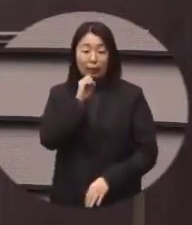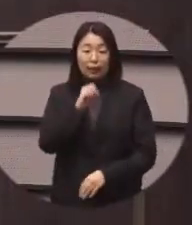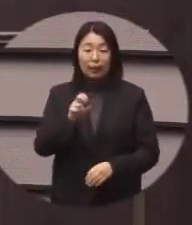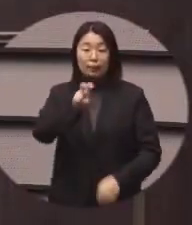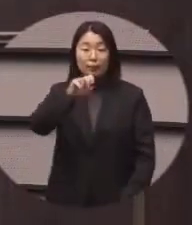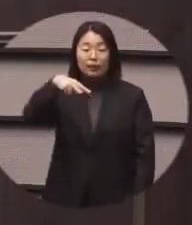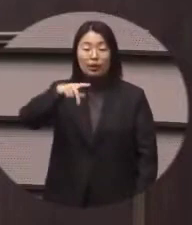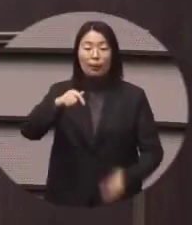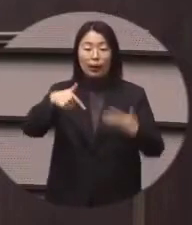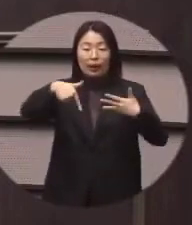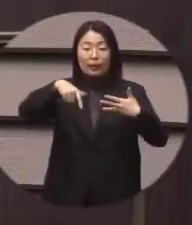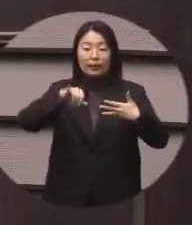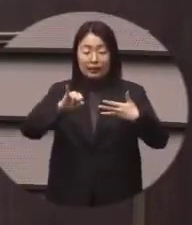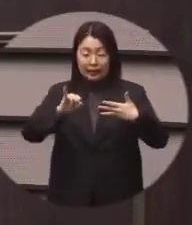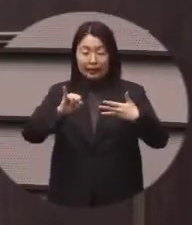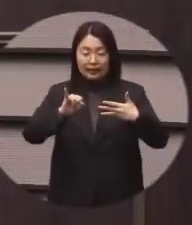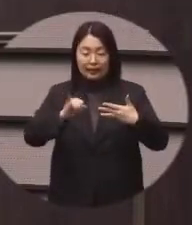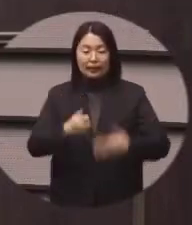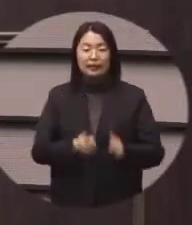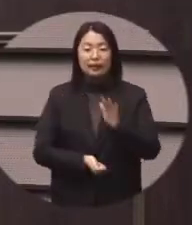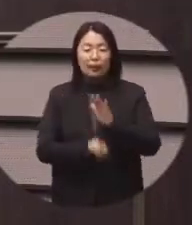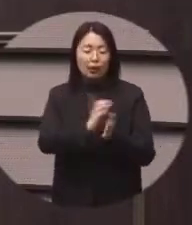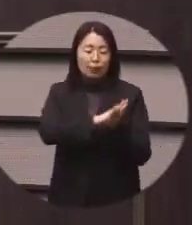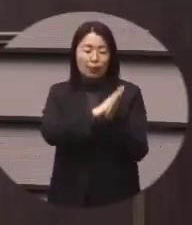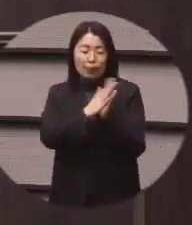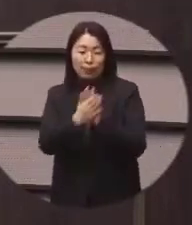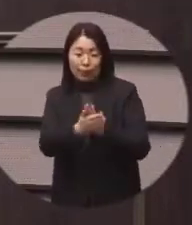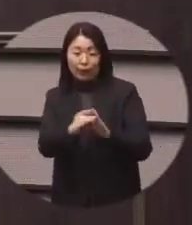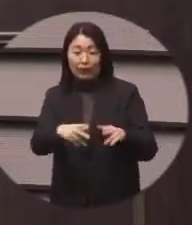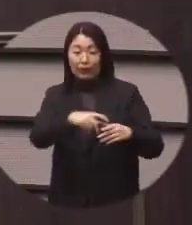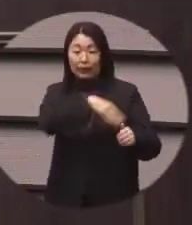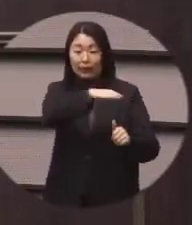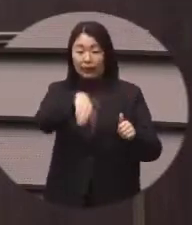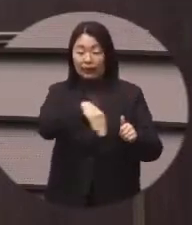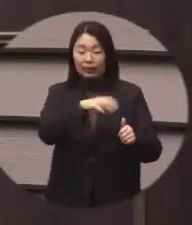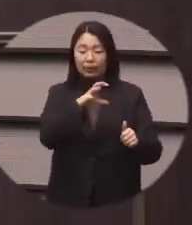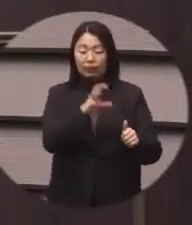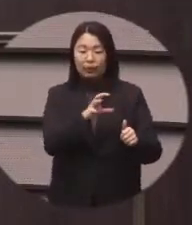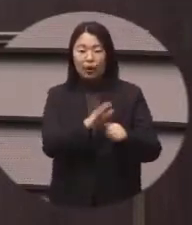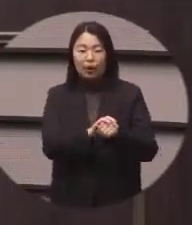8기 희망찬 변화들은 시민 여러분의 지지와 의회의 적극적인